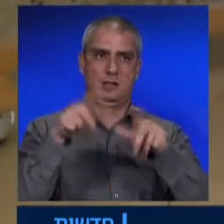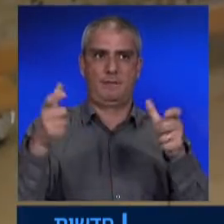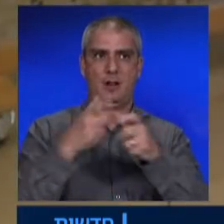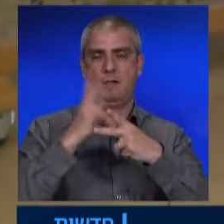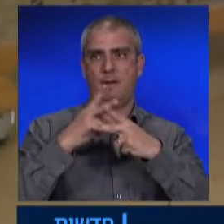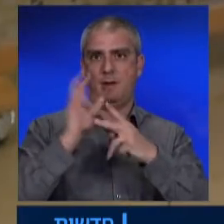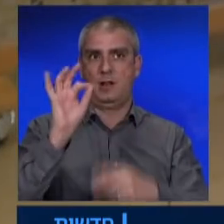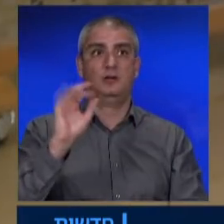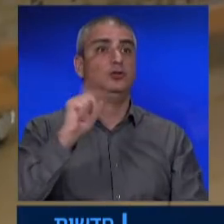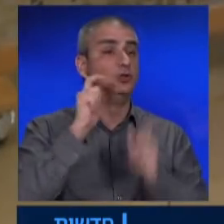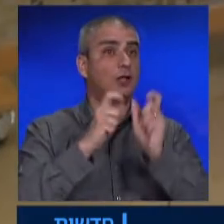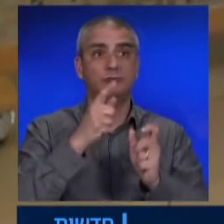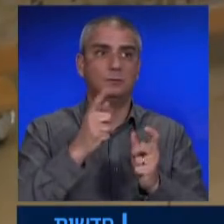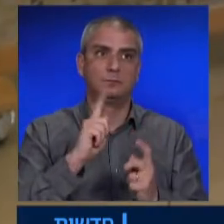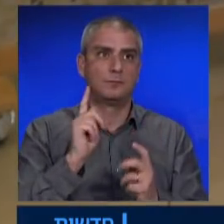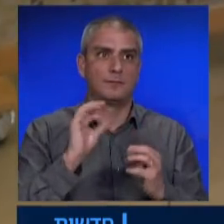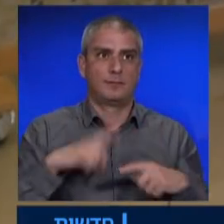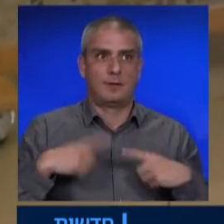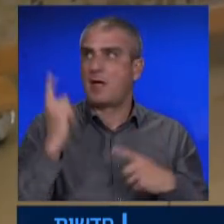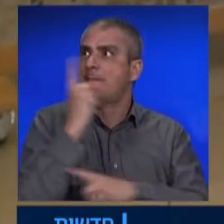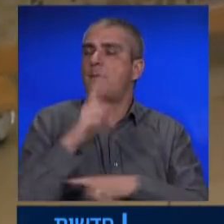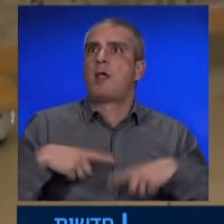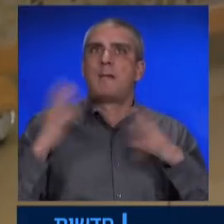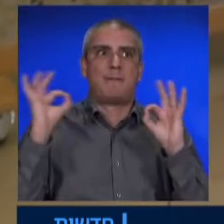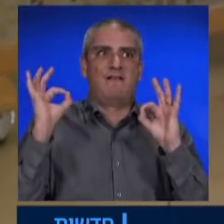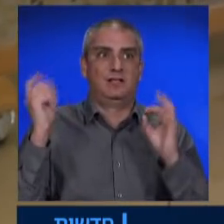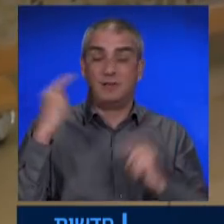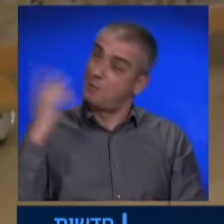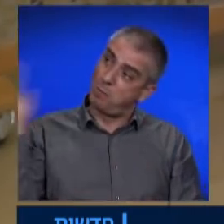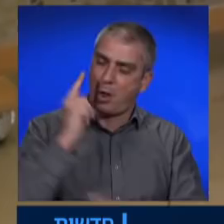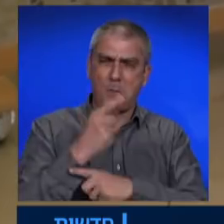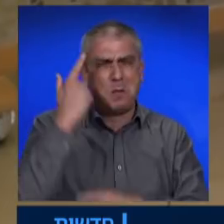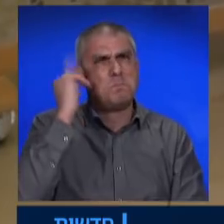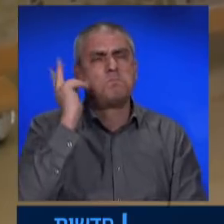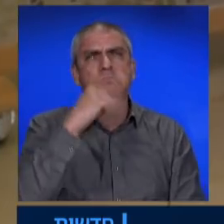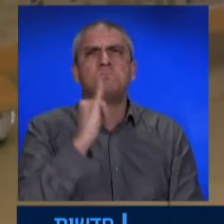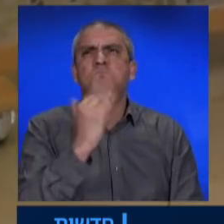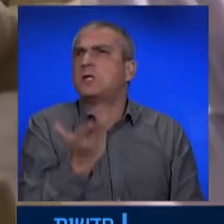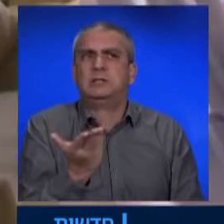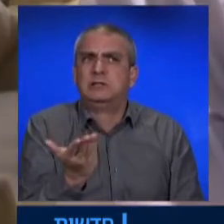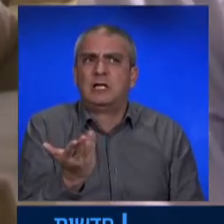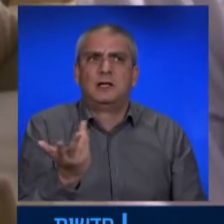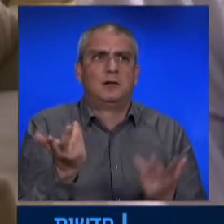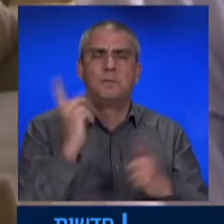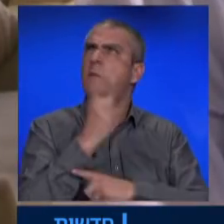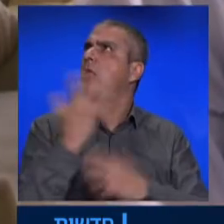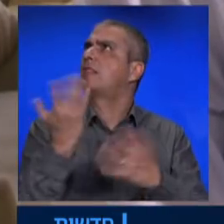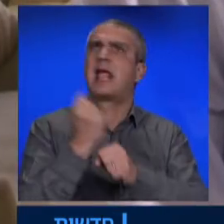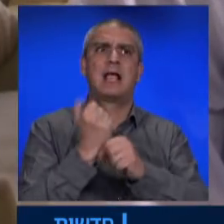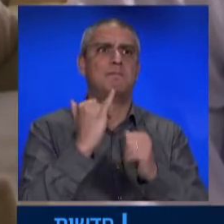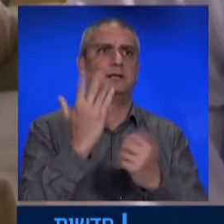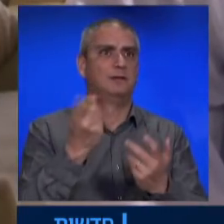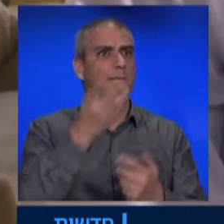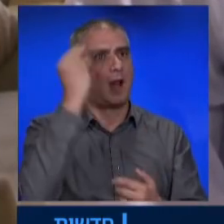יש אנשים שבכלל לא היו בחיים שלהם במלון. אומרים לבוא למלון, הם לא מבינים בכלל מה רוצים מהם, הם לא מבינים כאילו איך זה עובד. מה למדת בארבעת